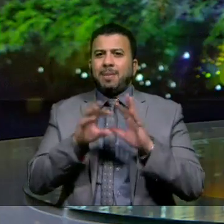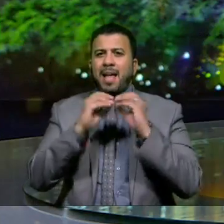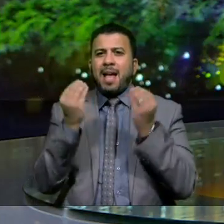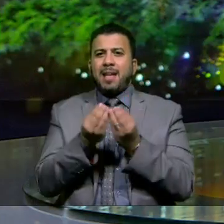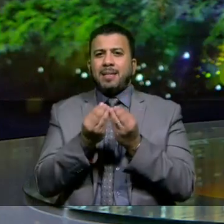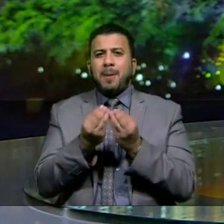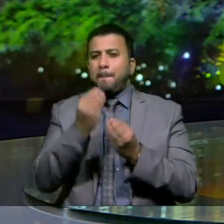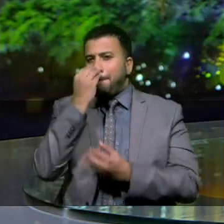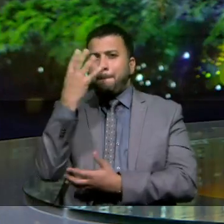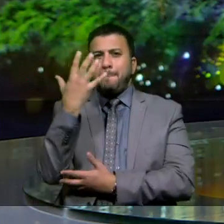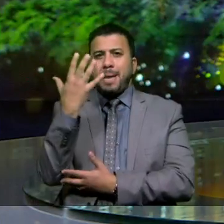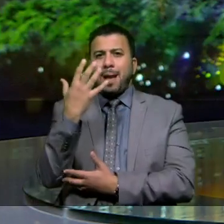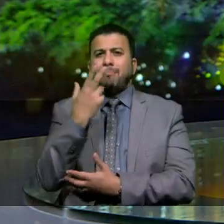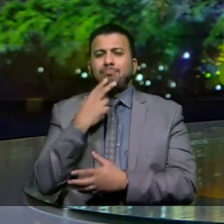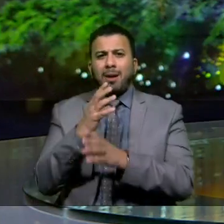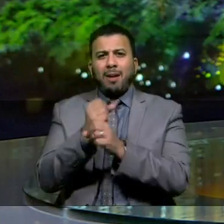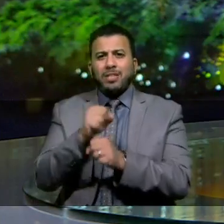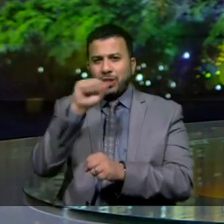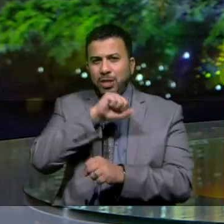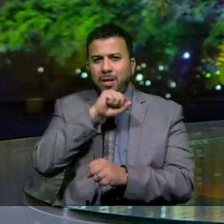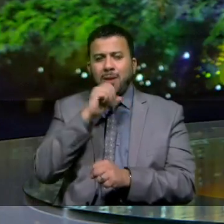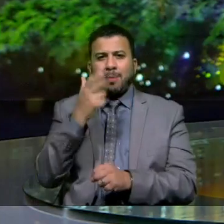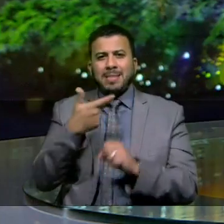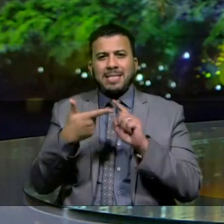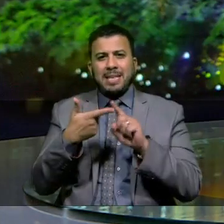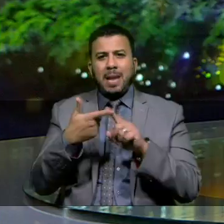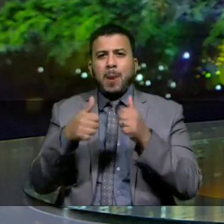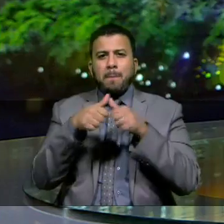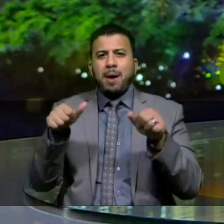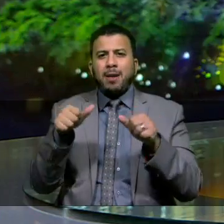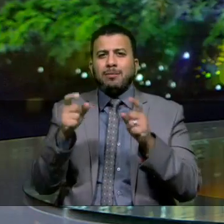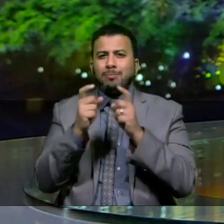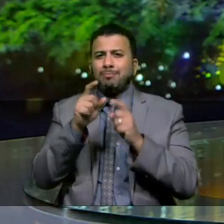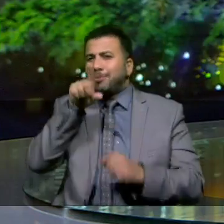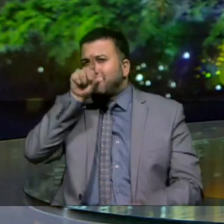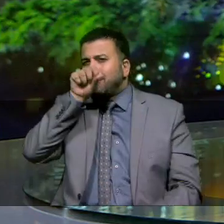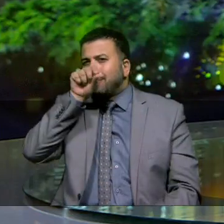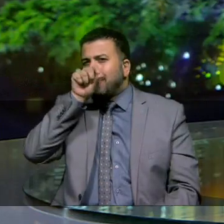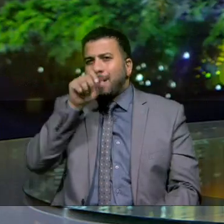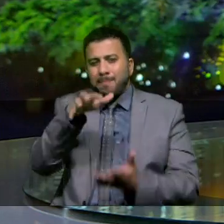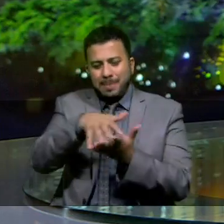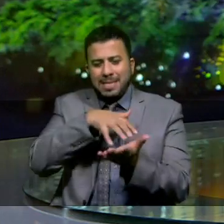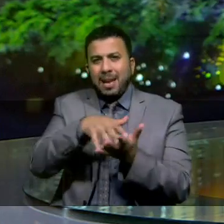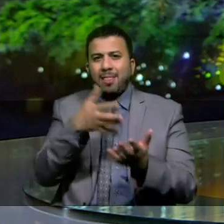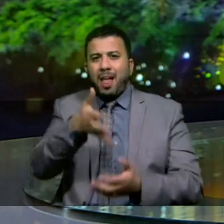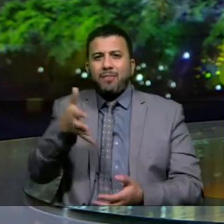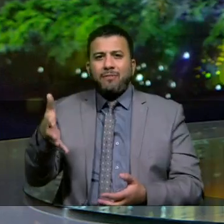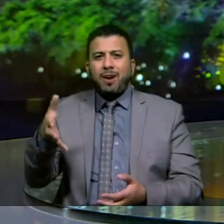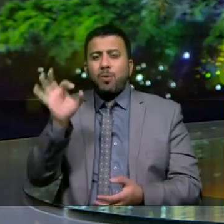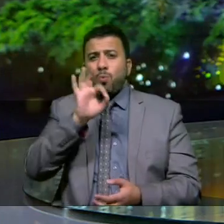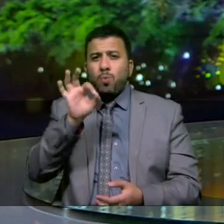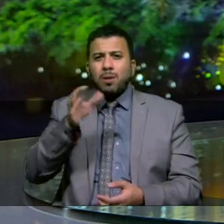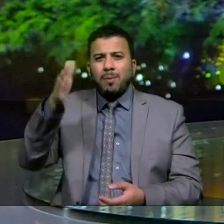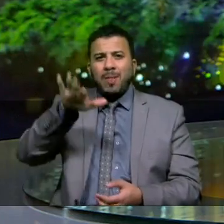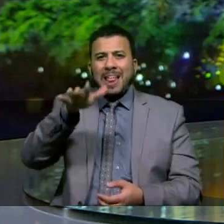نظمت هيئة البيئة والمحميات الطبيعية في الشارقة النسخة الثانية من معرض الدواجن في مزرعة الأطفال